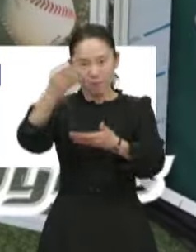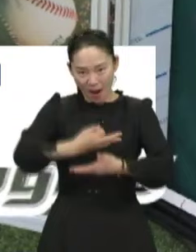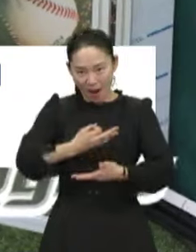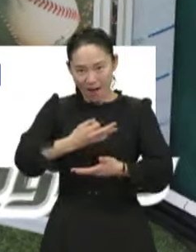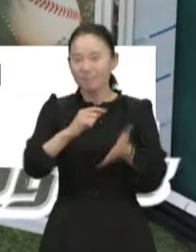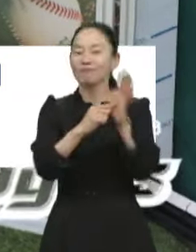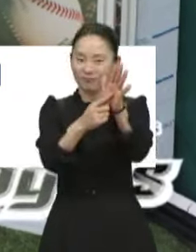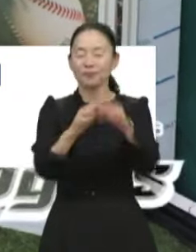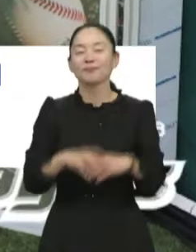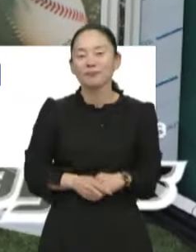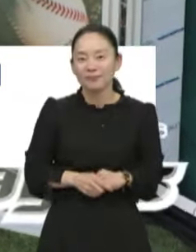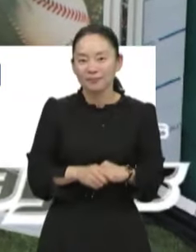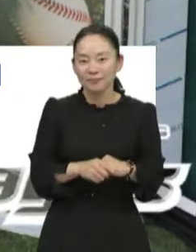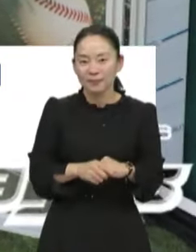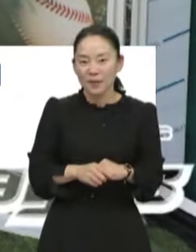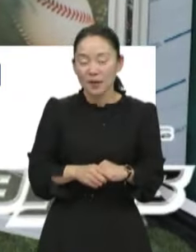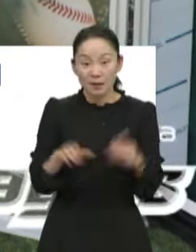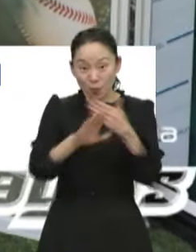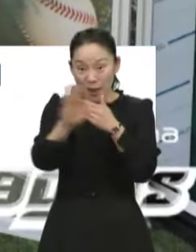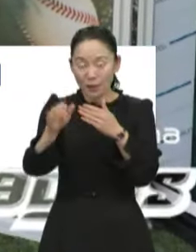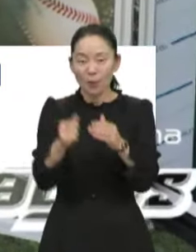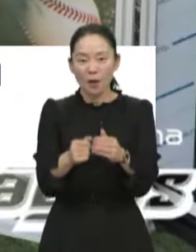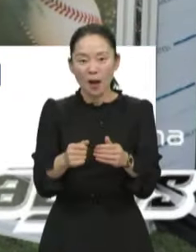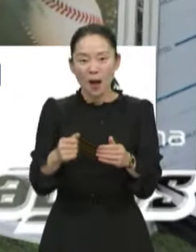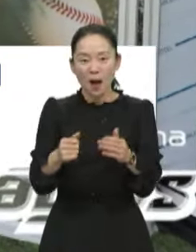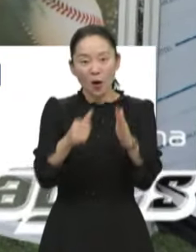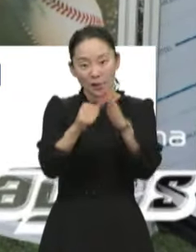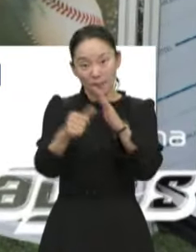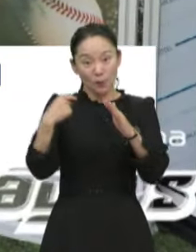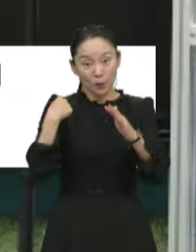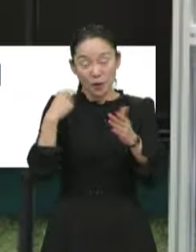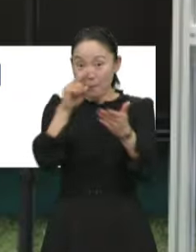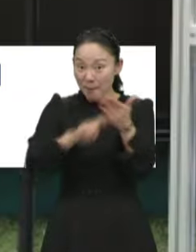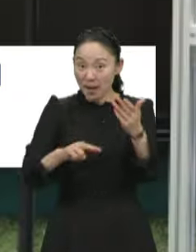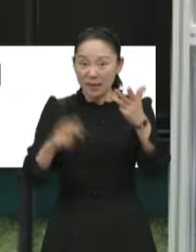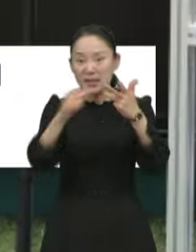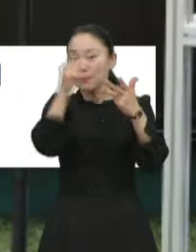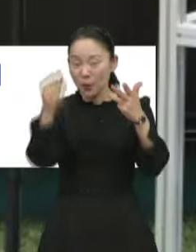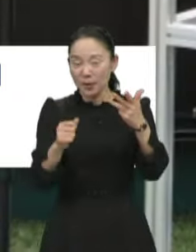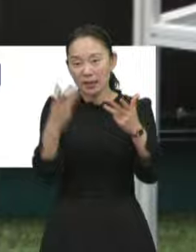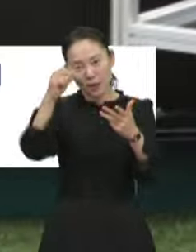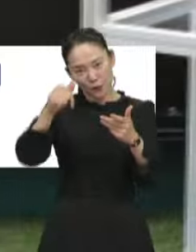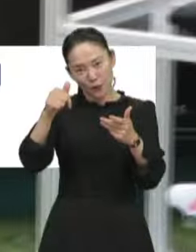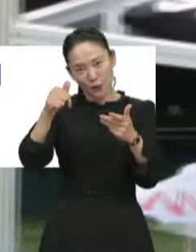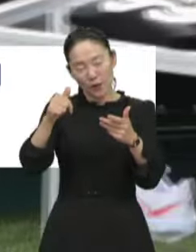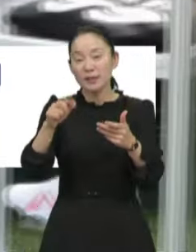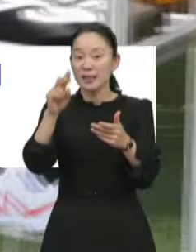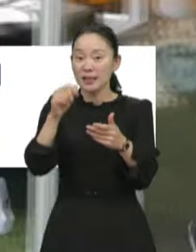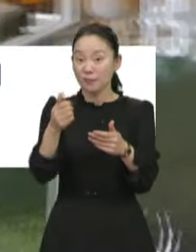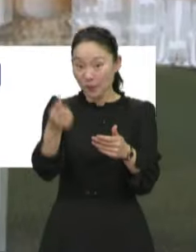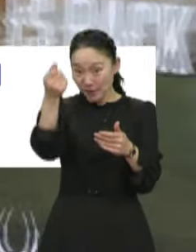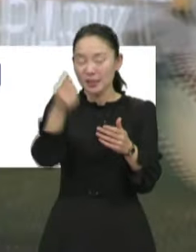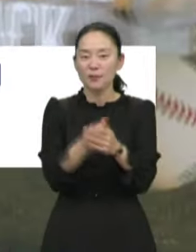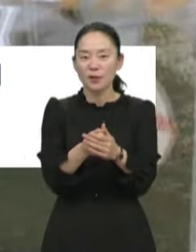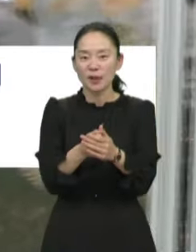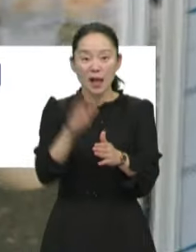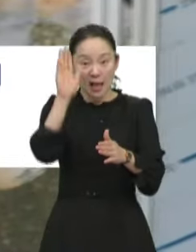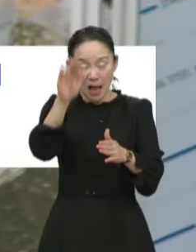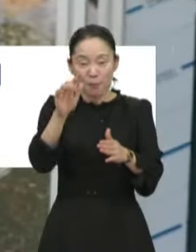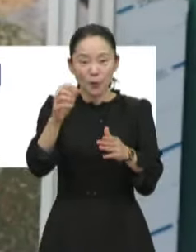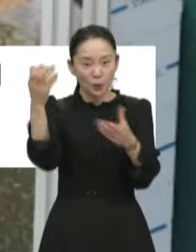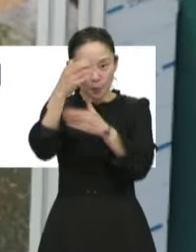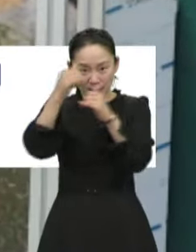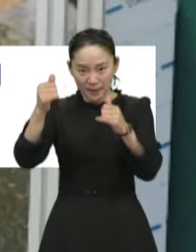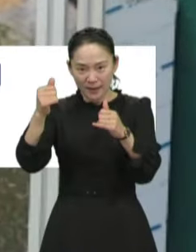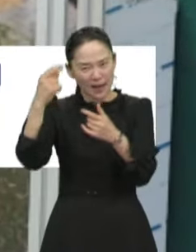올렸다고 밝혔습니다. 이외에도 한화 전체 유니폼 판매분 중 70%가 류현진이었으며 앞으로도 팬들의